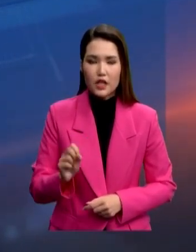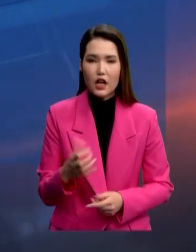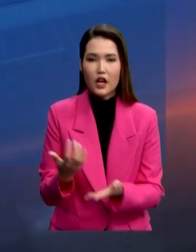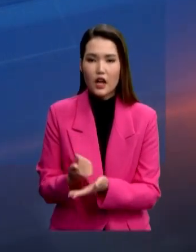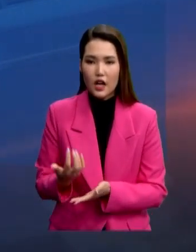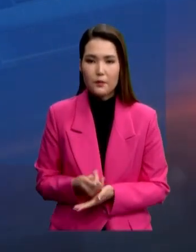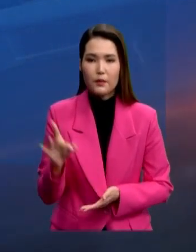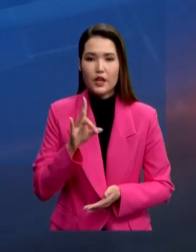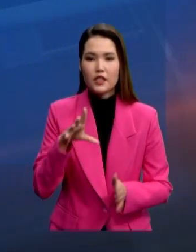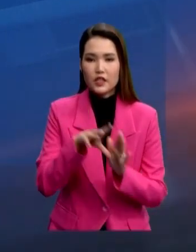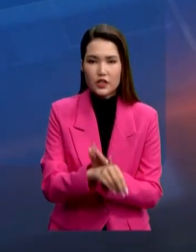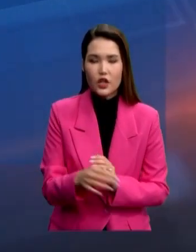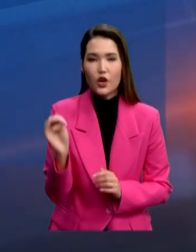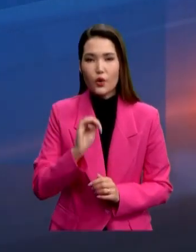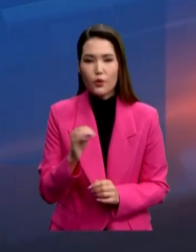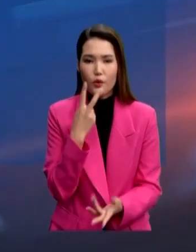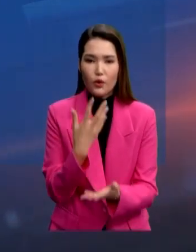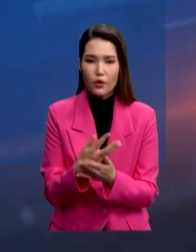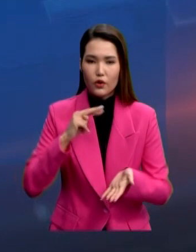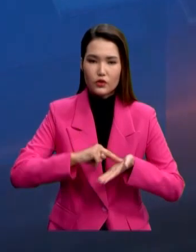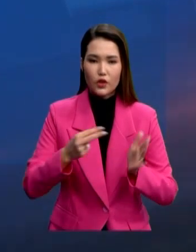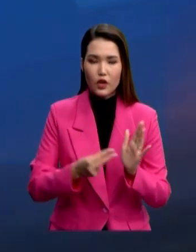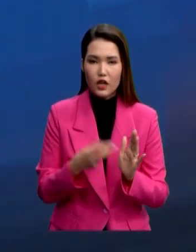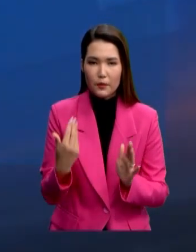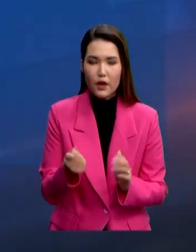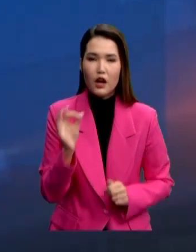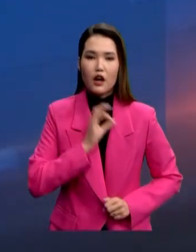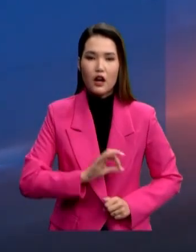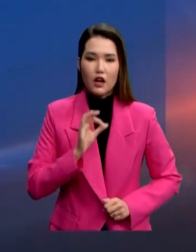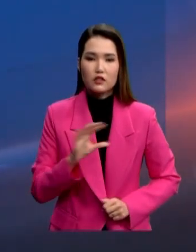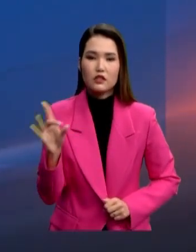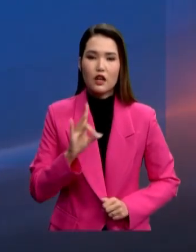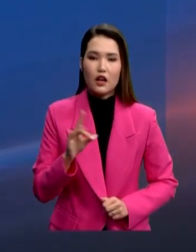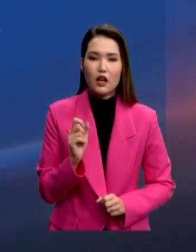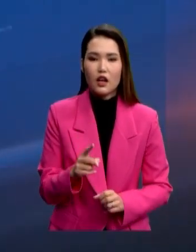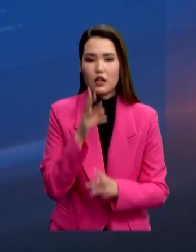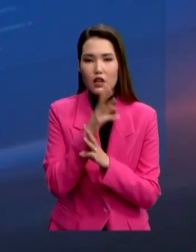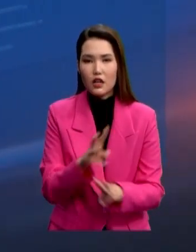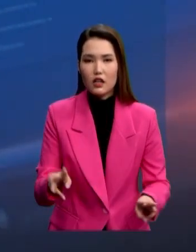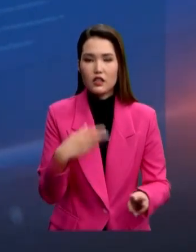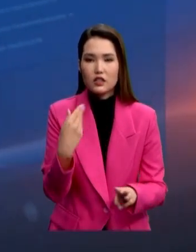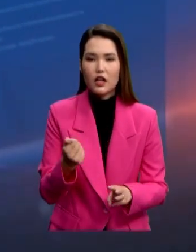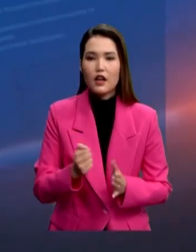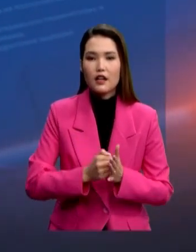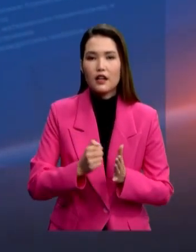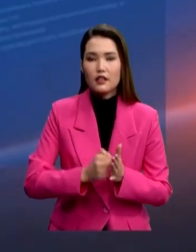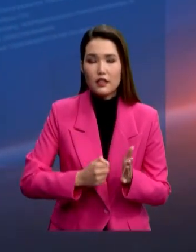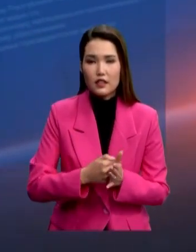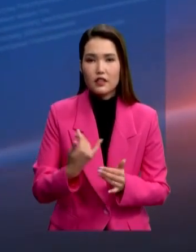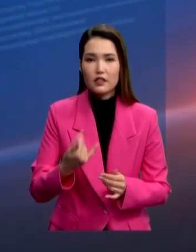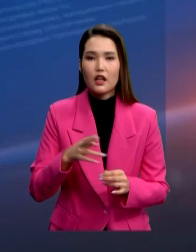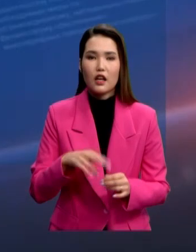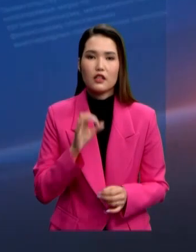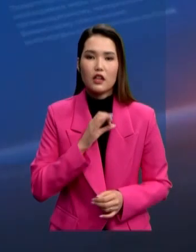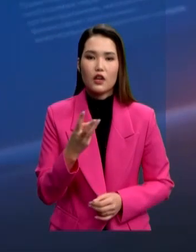тапшылықта болады, ал Тоқаевтың ұлттық қорға қол салуды қысқартыңдар деген ескертуін билік бұл жолы елепті. Былтыр 4